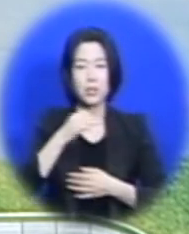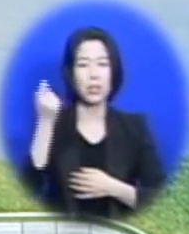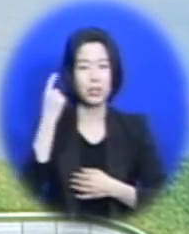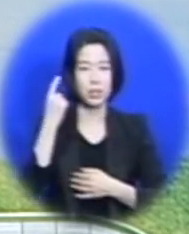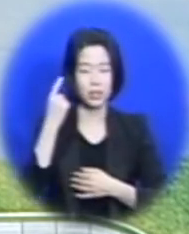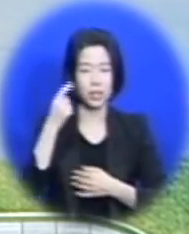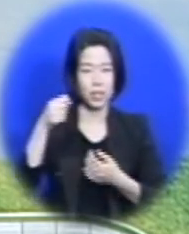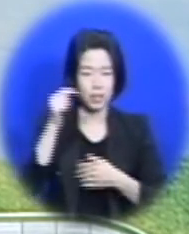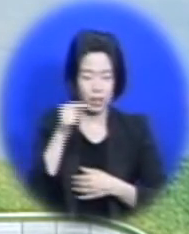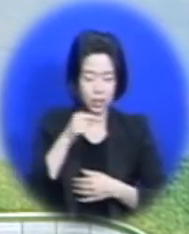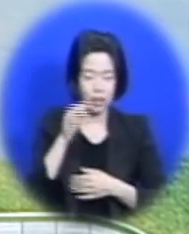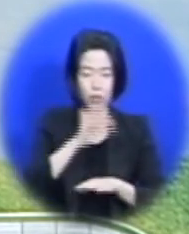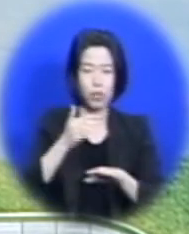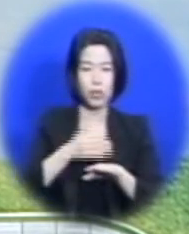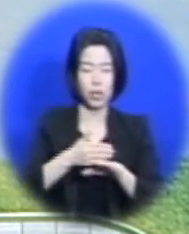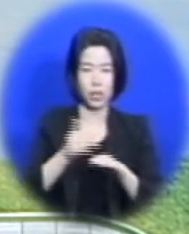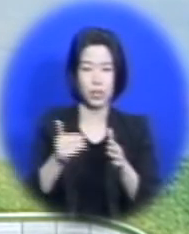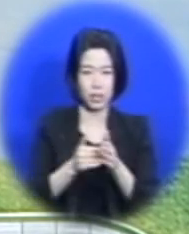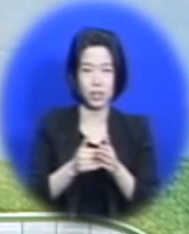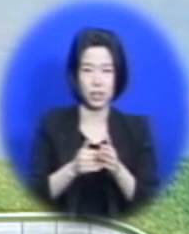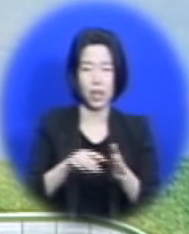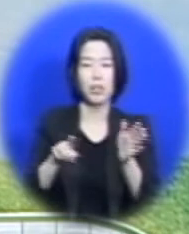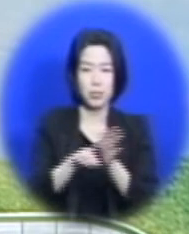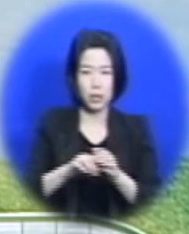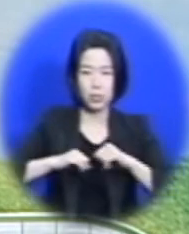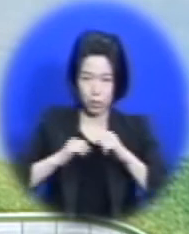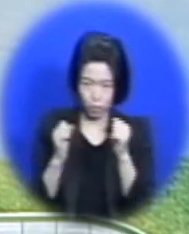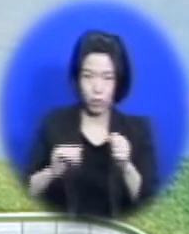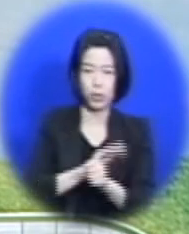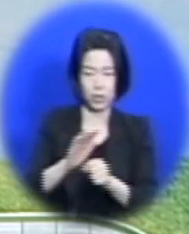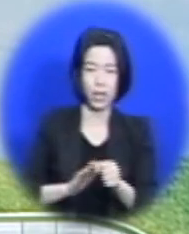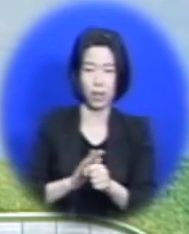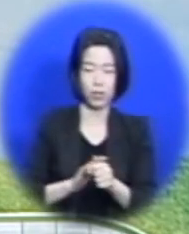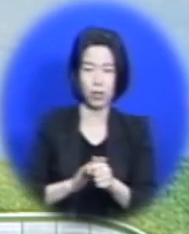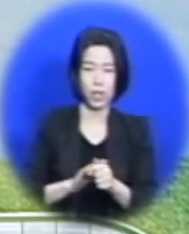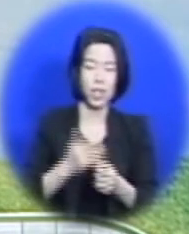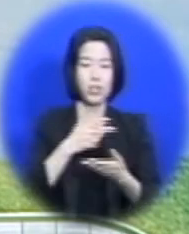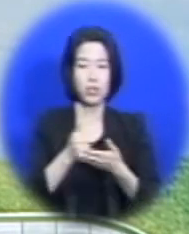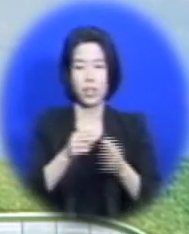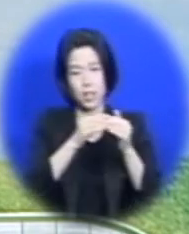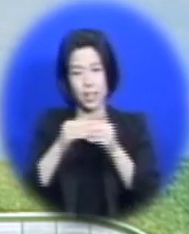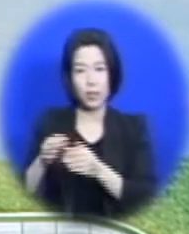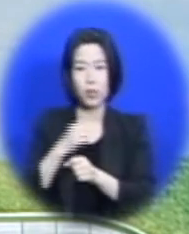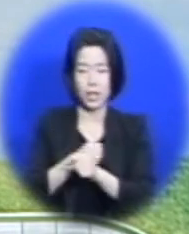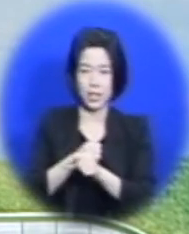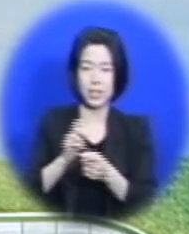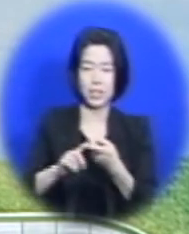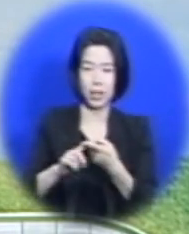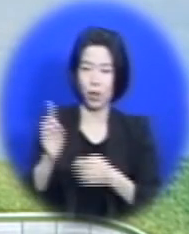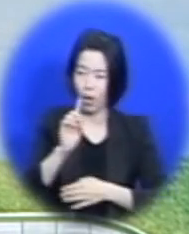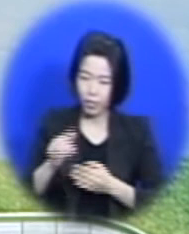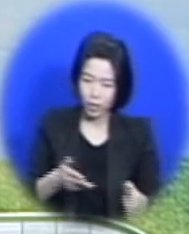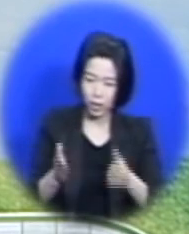분이구나. 정말 믿음으로 순종으로 사랑으로 주님께서 인도하시는 대로 어떤 길도 갈 수 있는